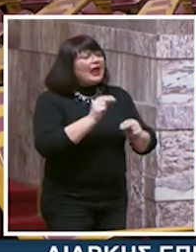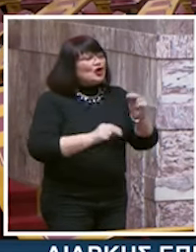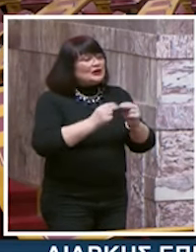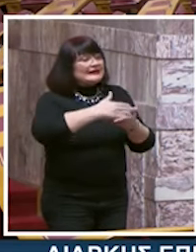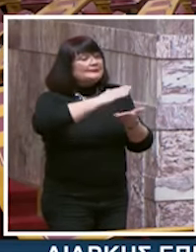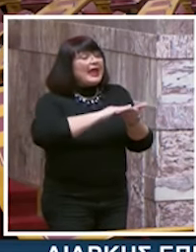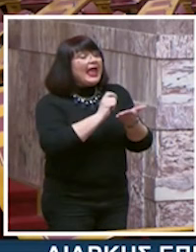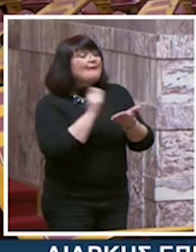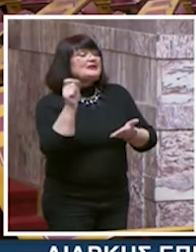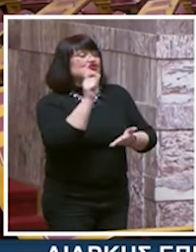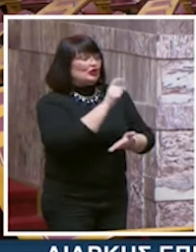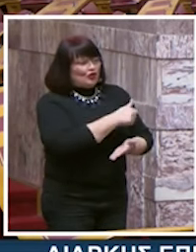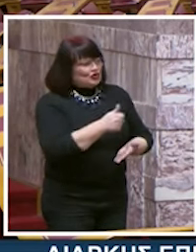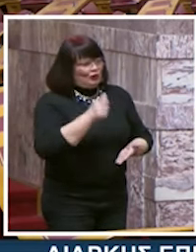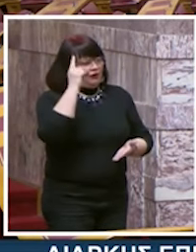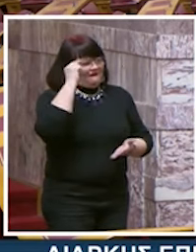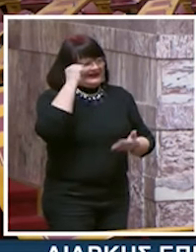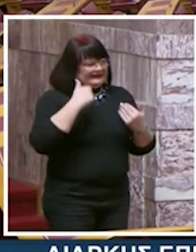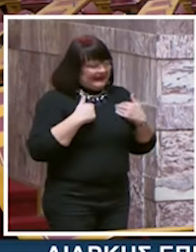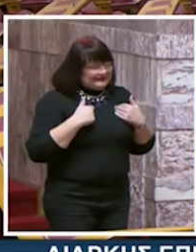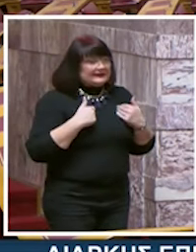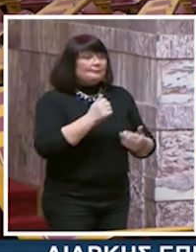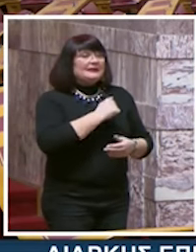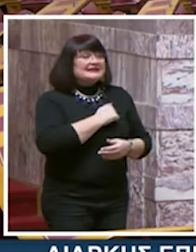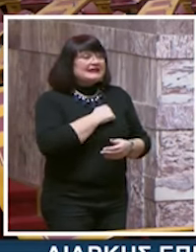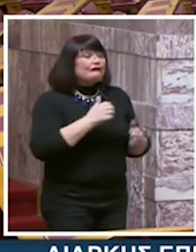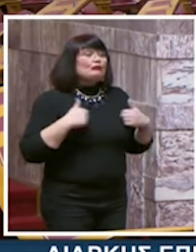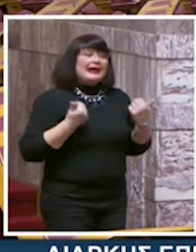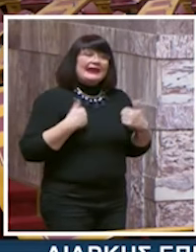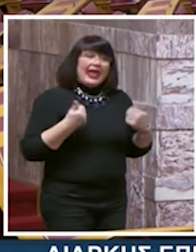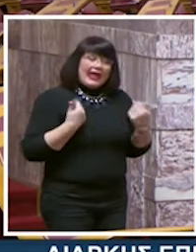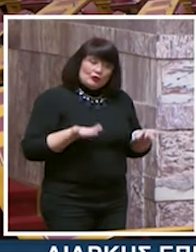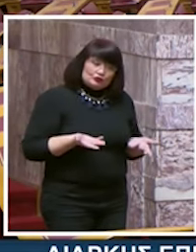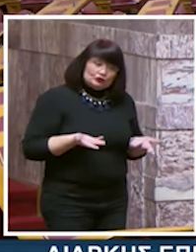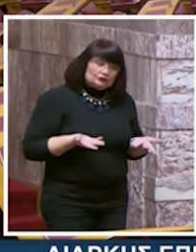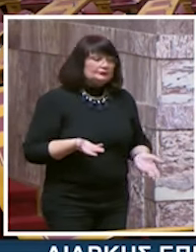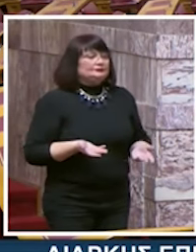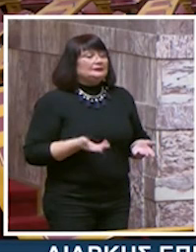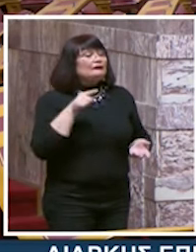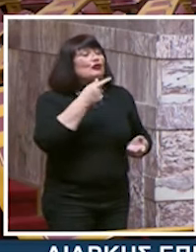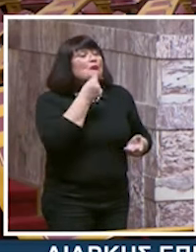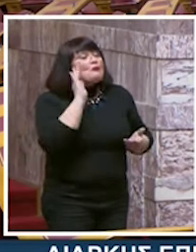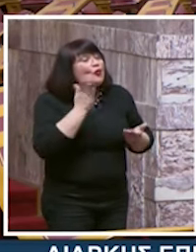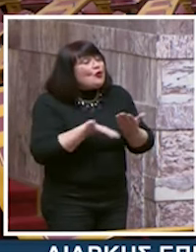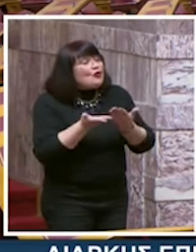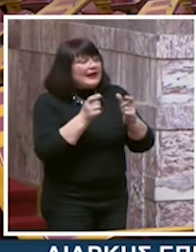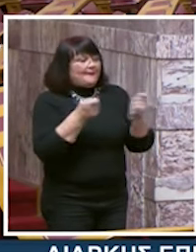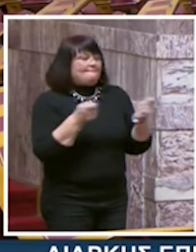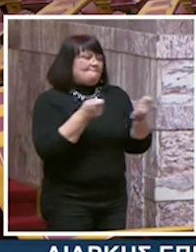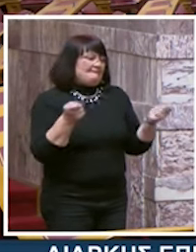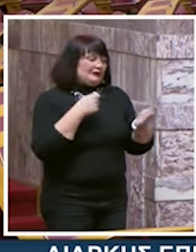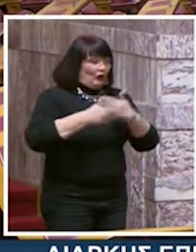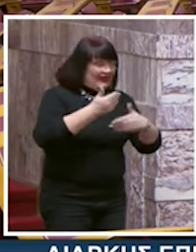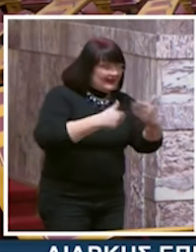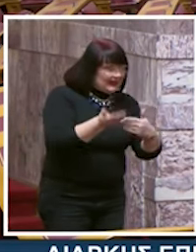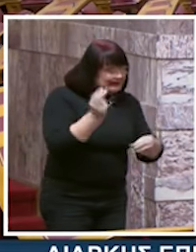Κριτήριο όχι μόνο για τους φοιτητές και τις φοιτήτριες, αλλά θεωρούμε για τους νέους ανθρώπους συνολικά, είναι αν ένα μέτρο διευκολύνει πραγματικά τη συμμετοχή σε μια διαδικασία,